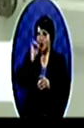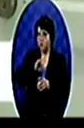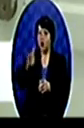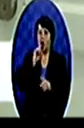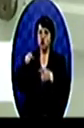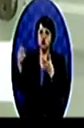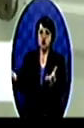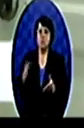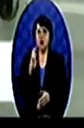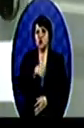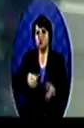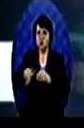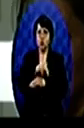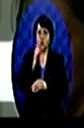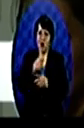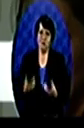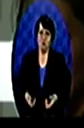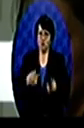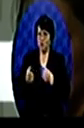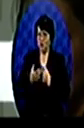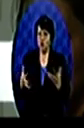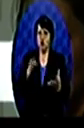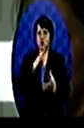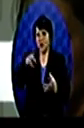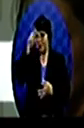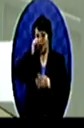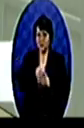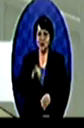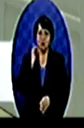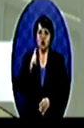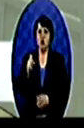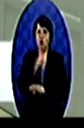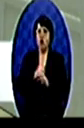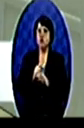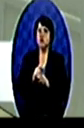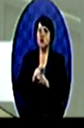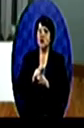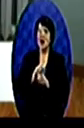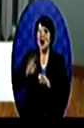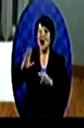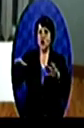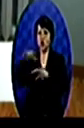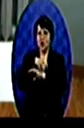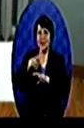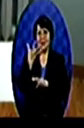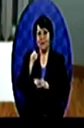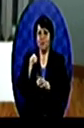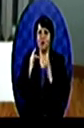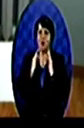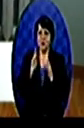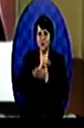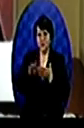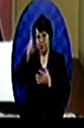За Баянзүрх дүүргэн хүн ам ихтэй учраас өрхийн эмнэлэг ачаалал ихтэй байдаг. Тиймээс хотын захын гэр хороолд 50 ортой шинэ эмнэлэг барьхаар